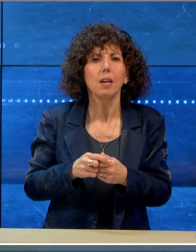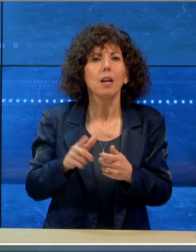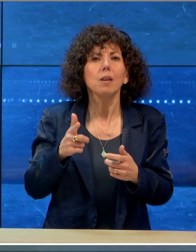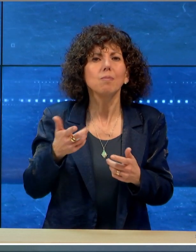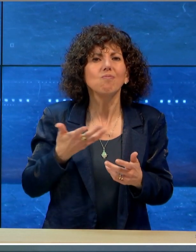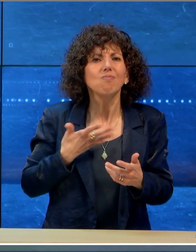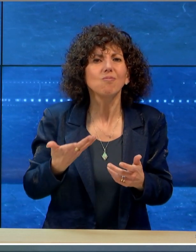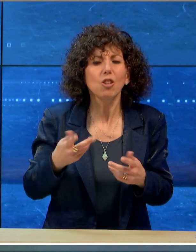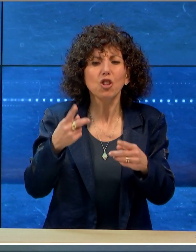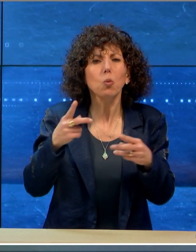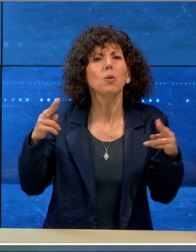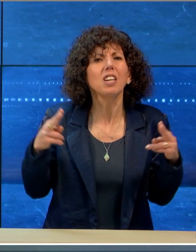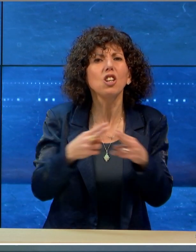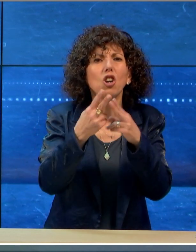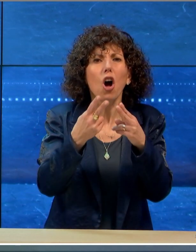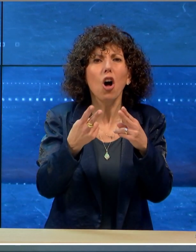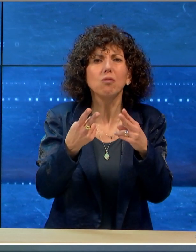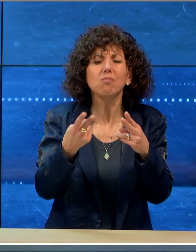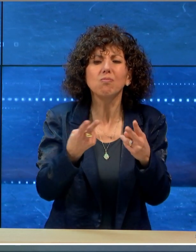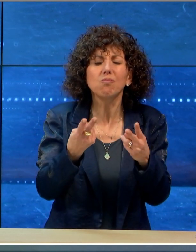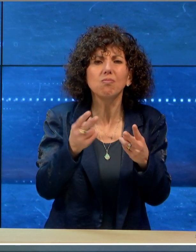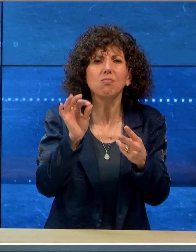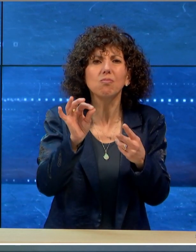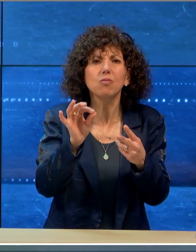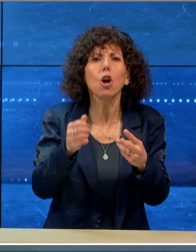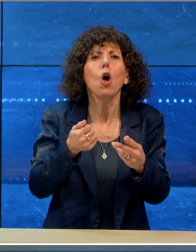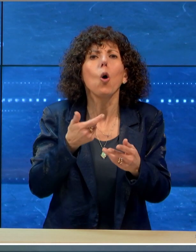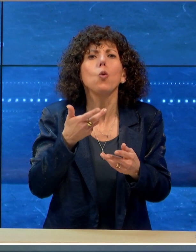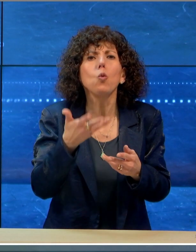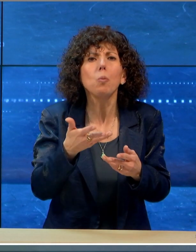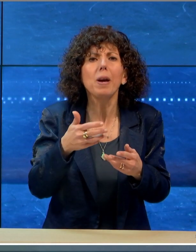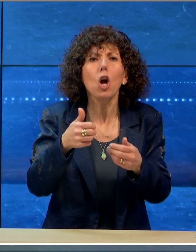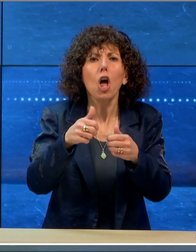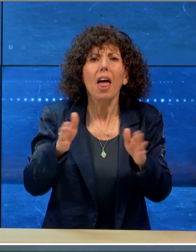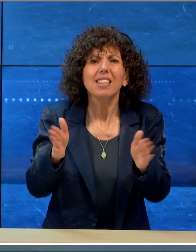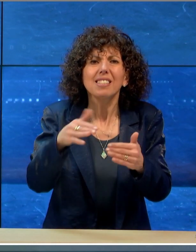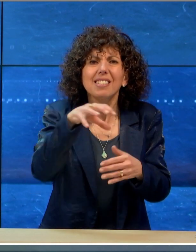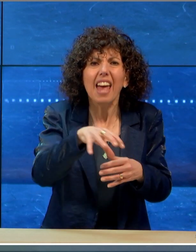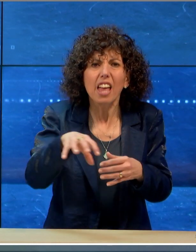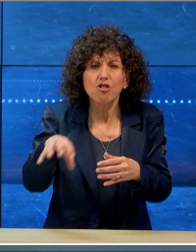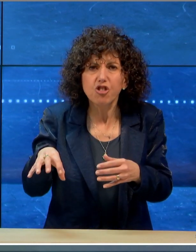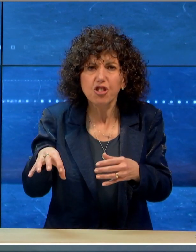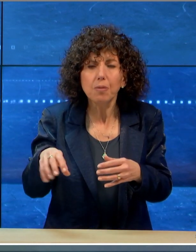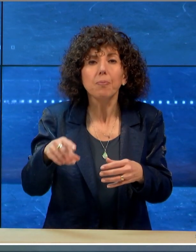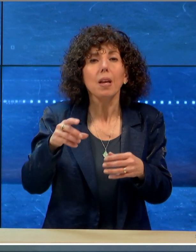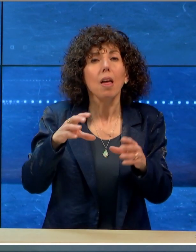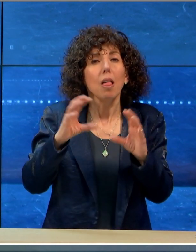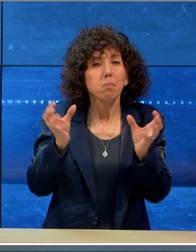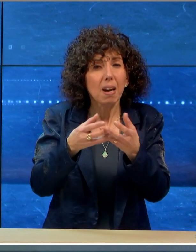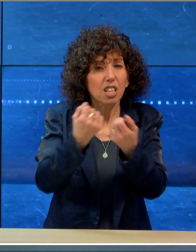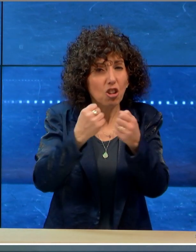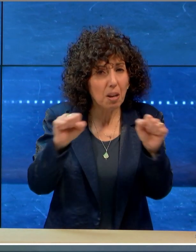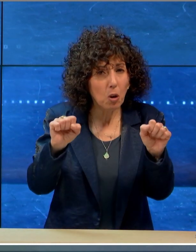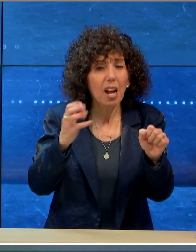non c'è un punto d'incontro nemmeno sul numero dei seggi il PD spinge